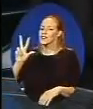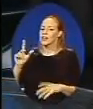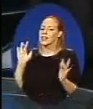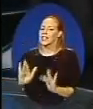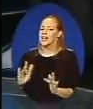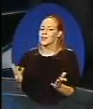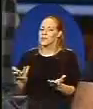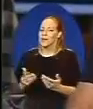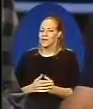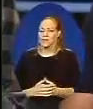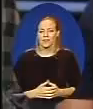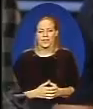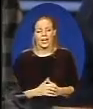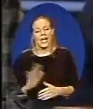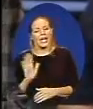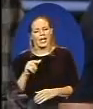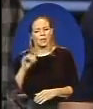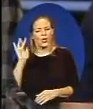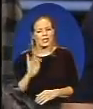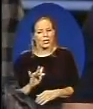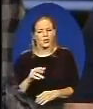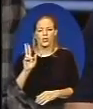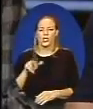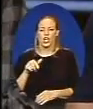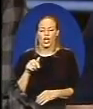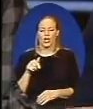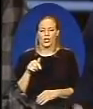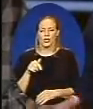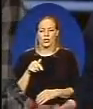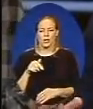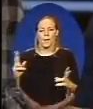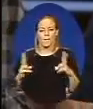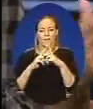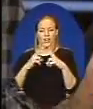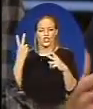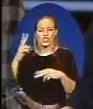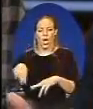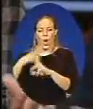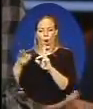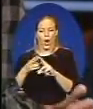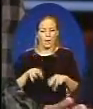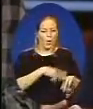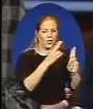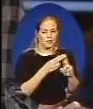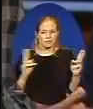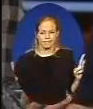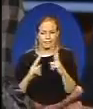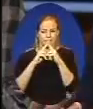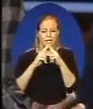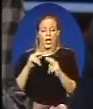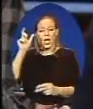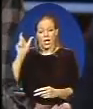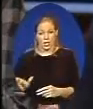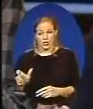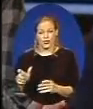הגדולה? אין כאן התנגדות. יש כאן מפגש בין שני עולמות. אנשים שמצד